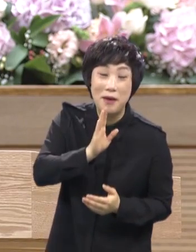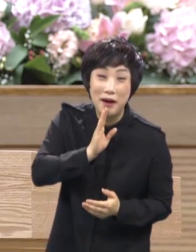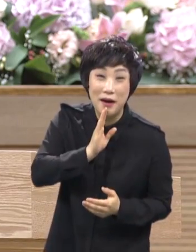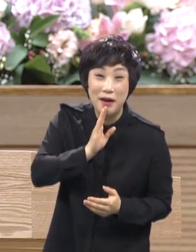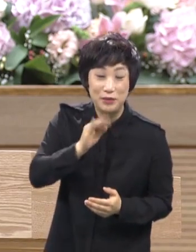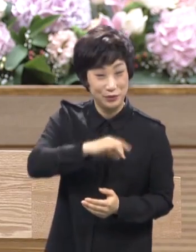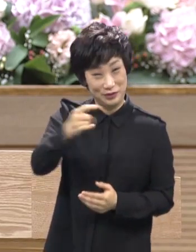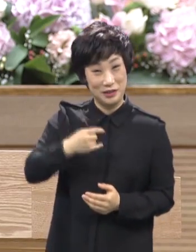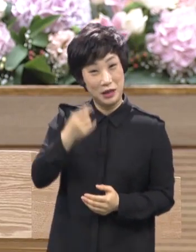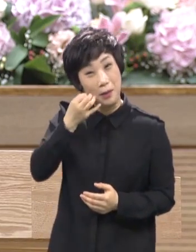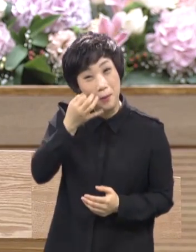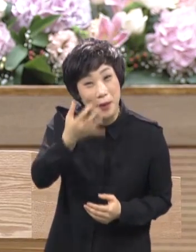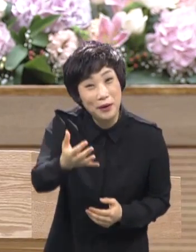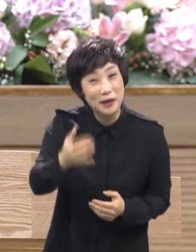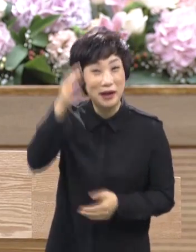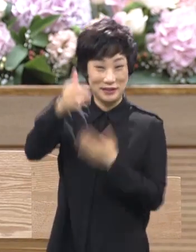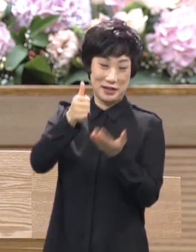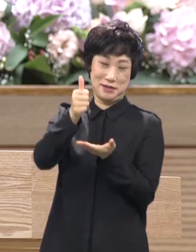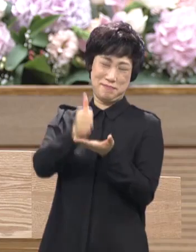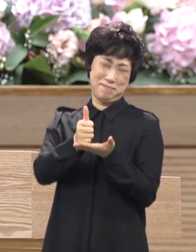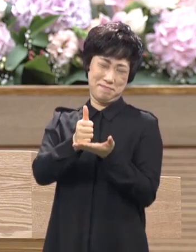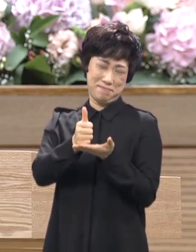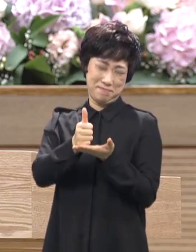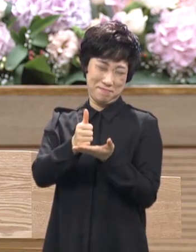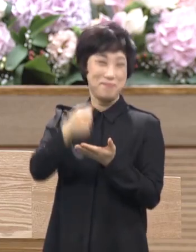우리에게 나타내시는 하나님이시다